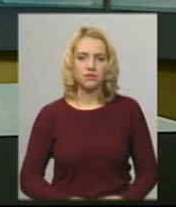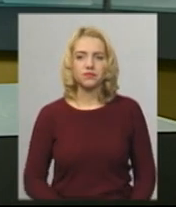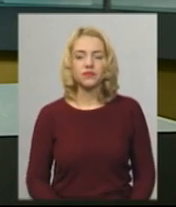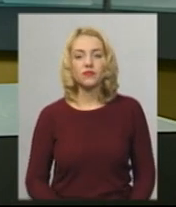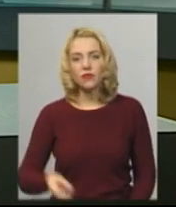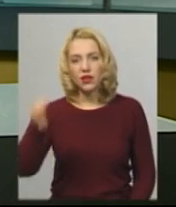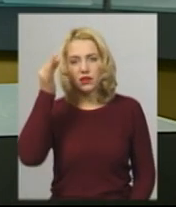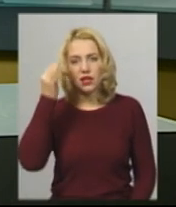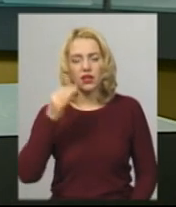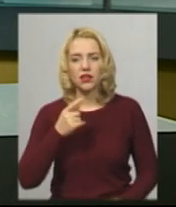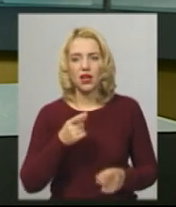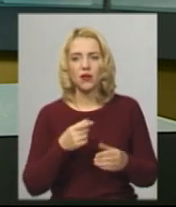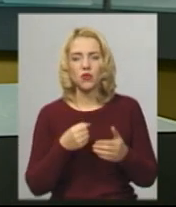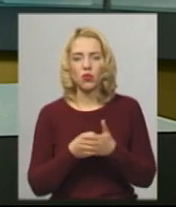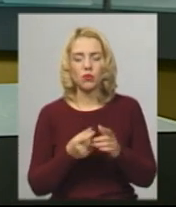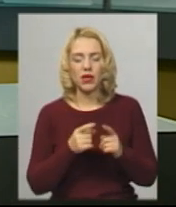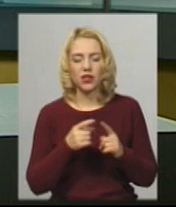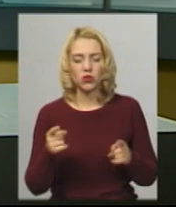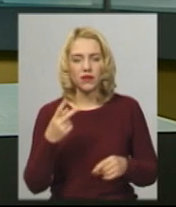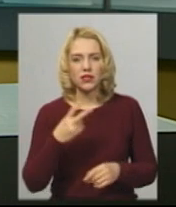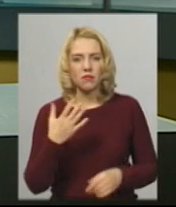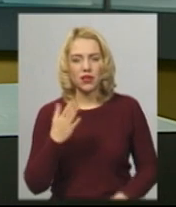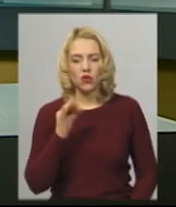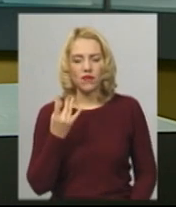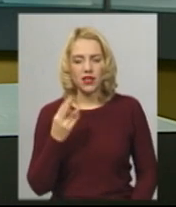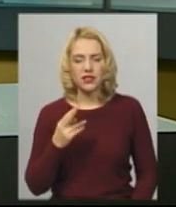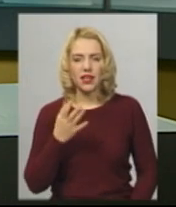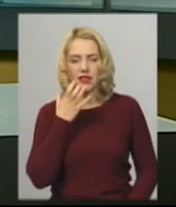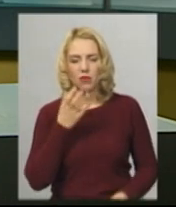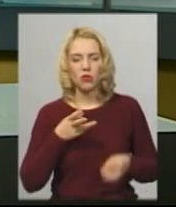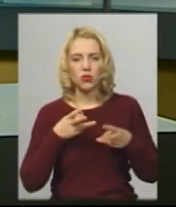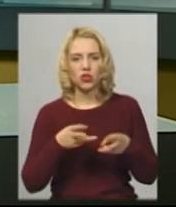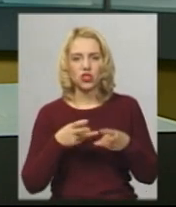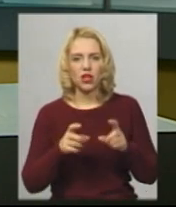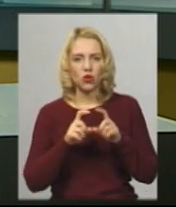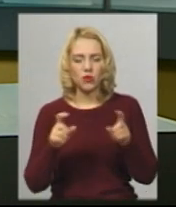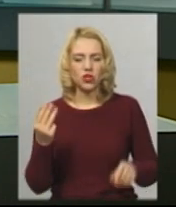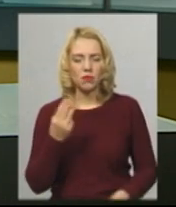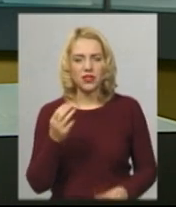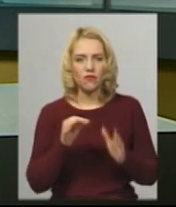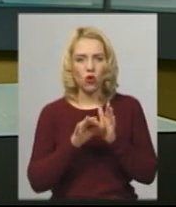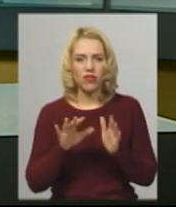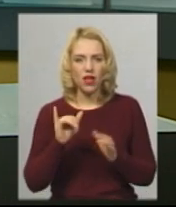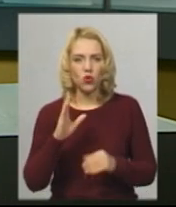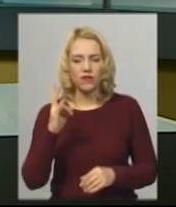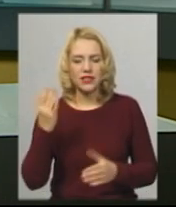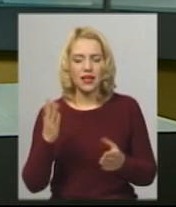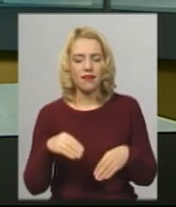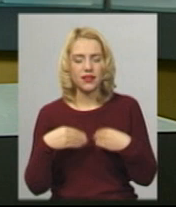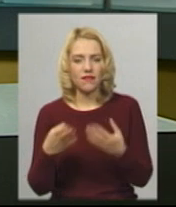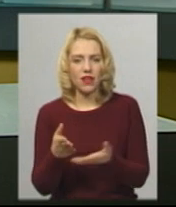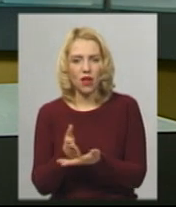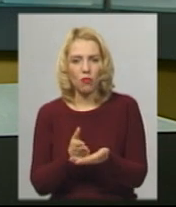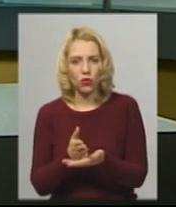Нагадаю, на період до 25 вересня теплопостачальна компанія «Шепетівка Енергоінвест», яка надавала послуги містянам,